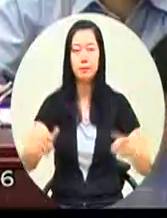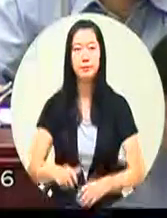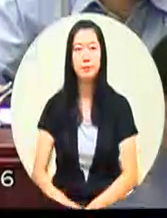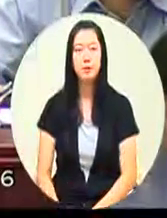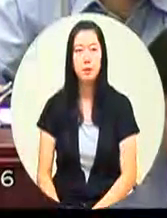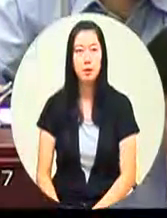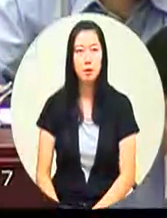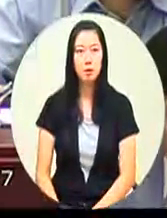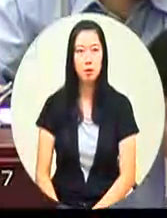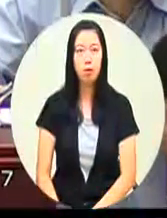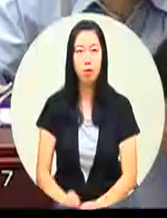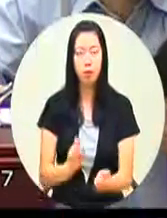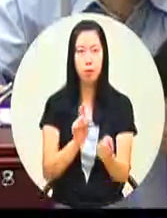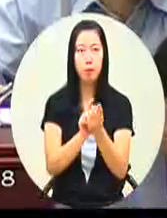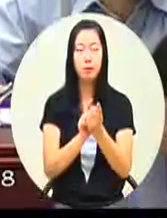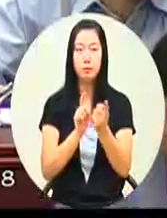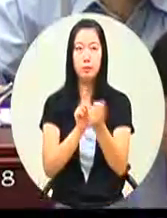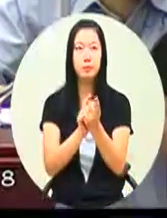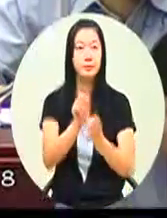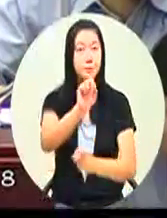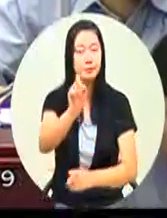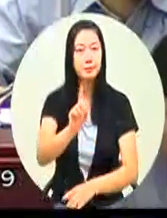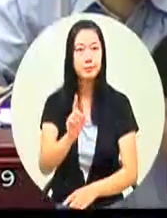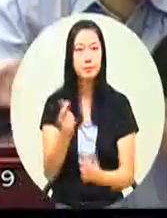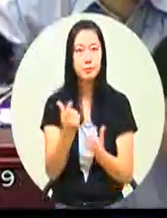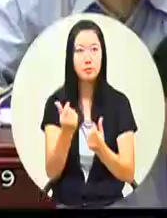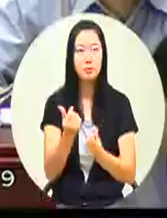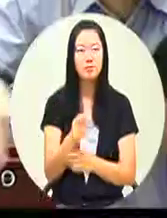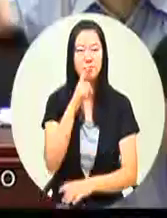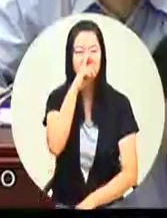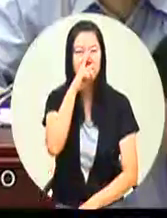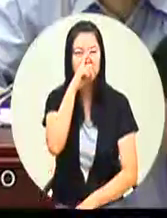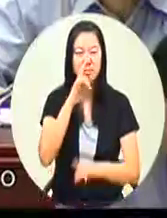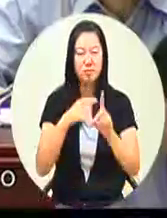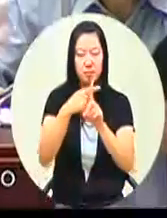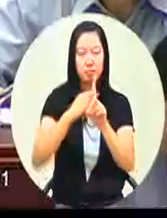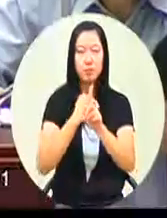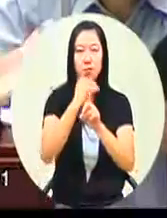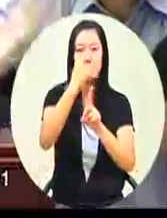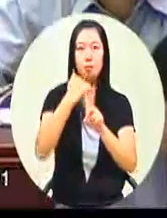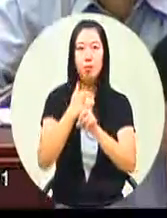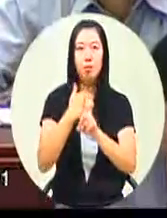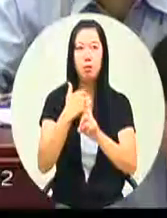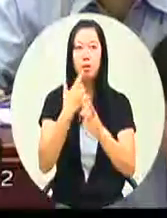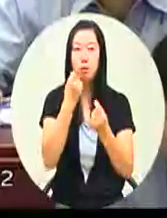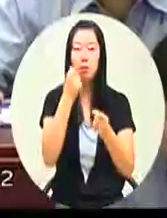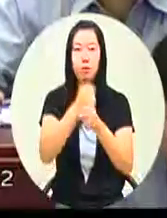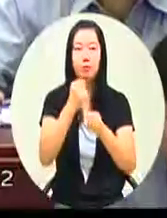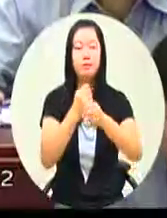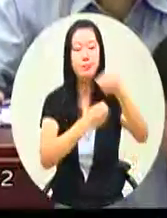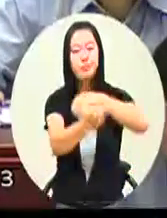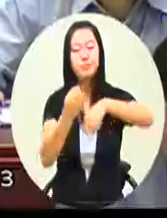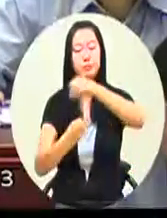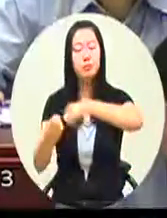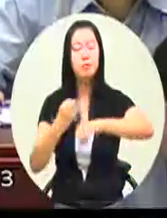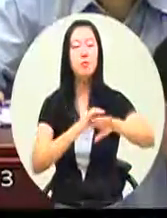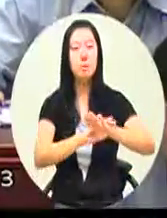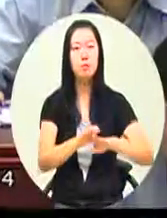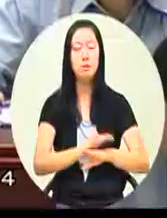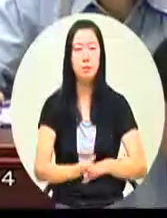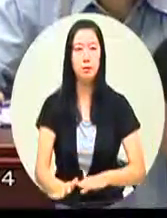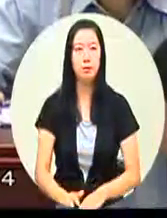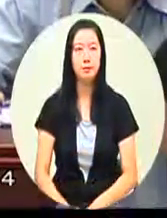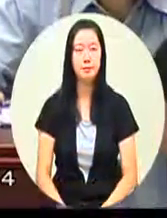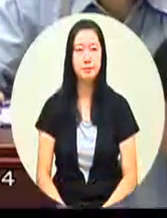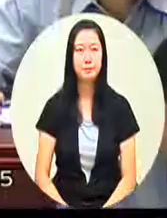果碰到一些所谓高浊度啦，或是整体联合运用的时候，那我们会做一个整体的调度这是浮流